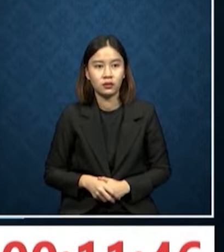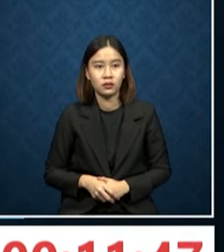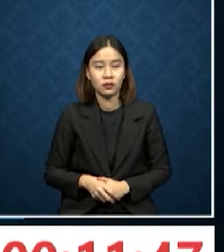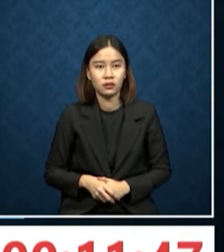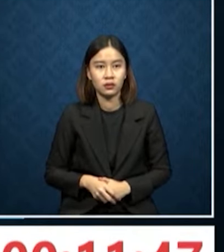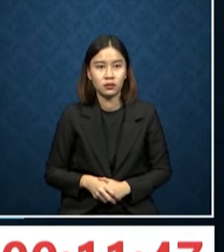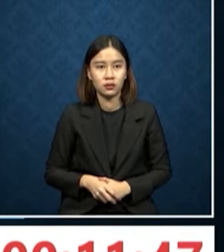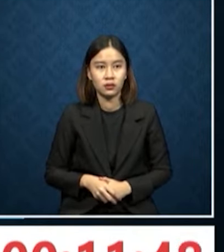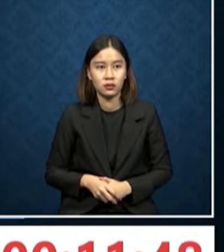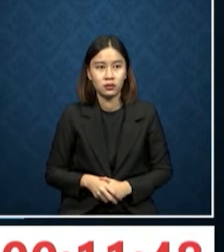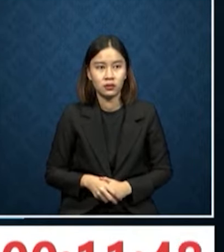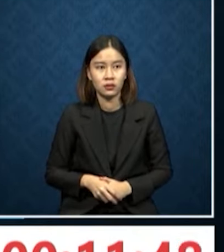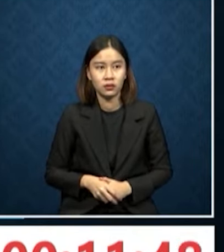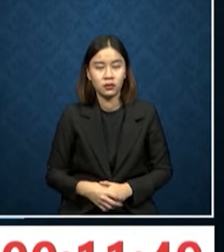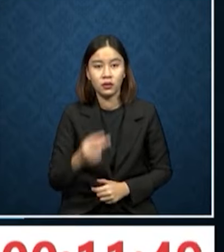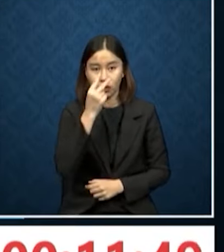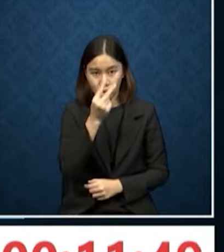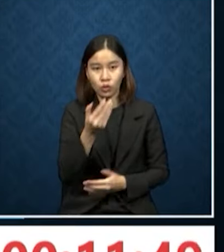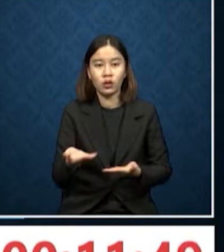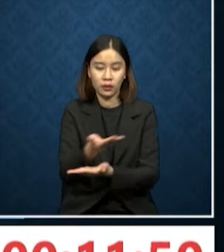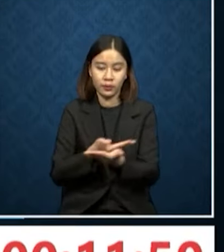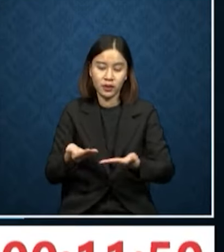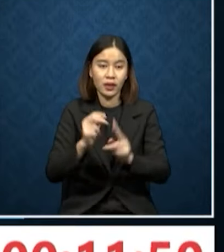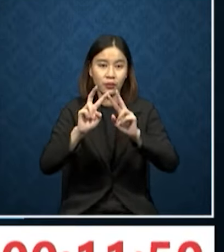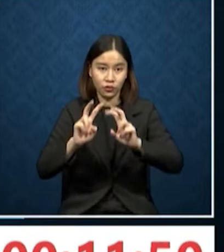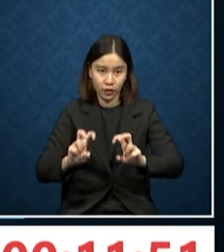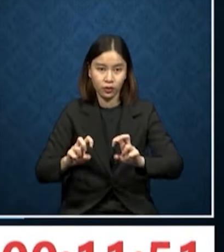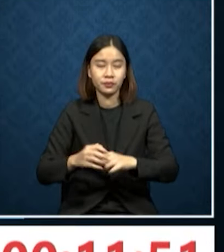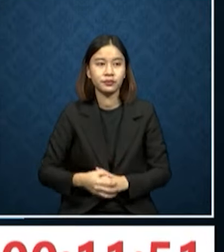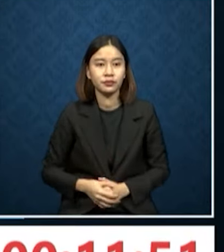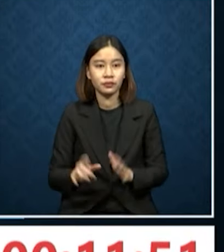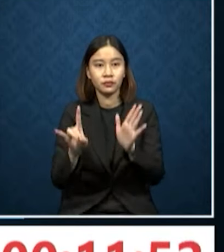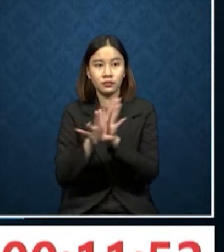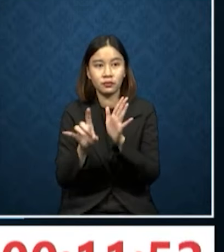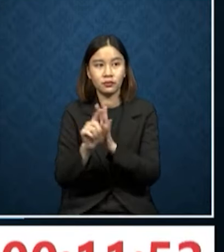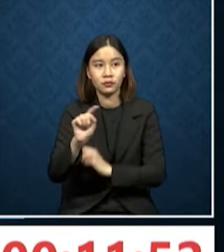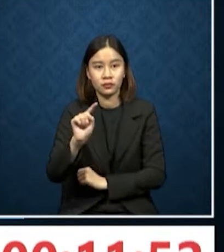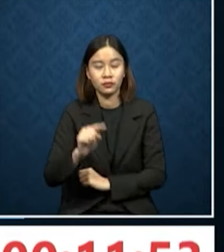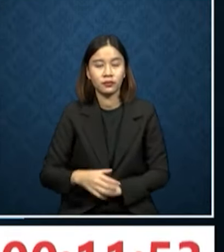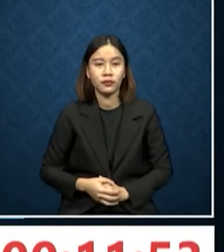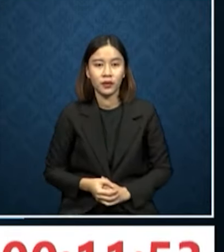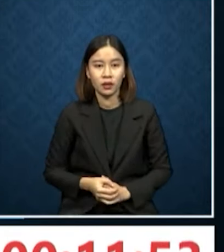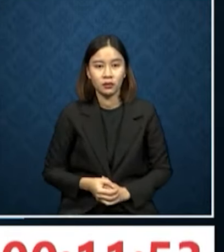ท่านก็ดูแล้วพิจารณาเอาเองนะครับสุดท้ายครับท่านประธาน